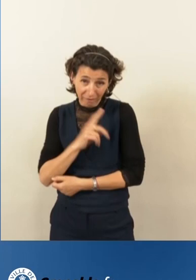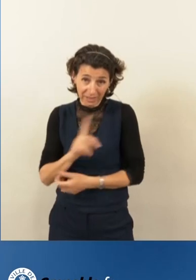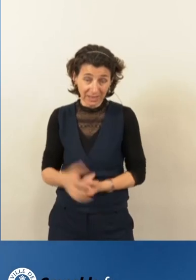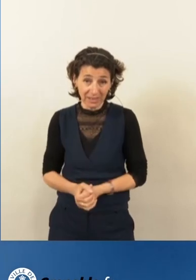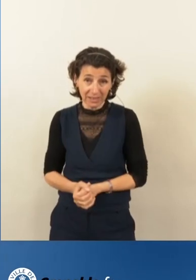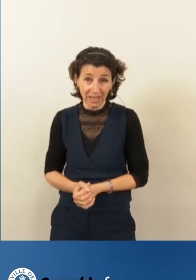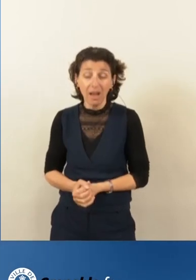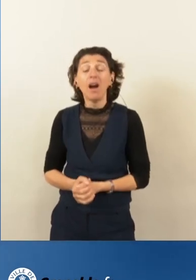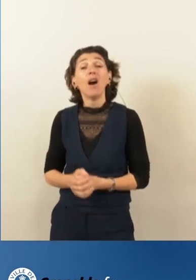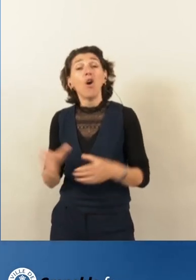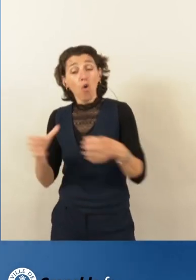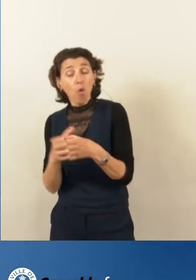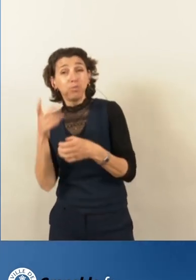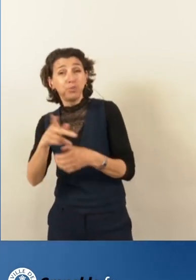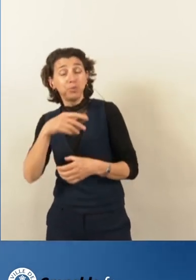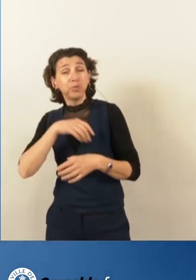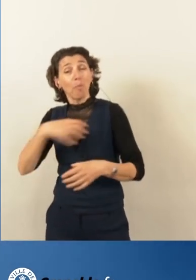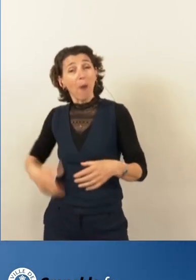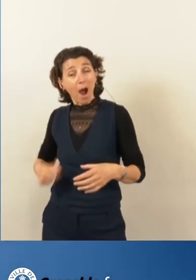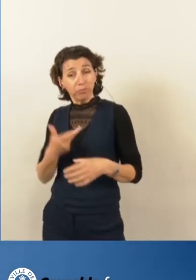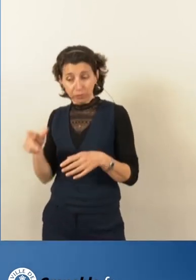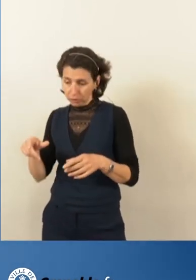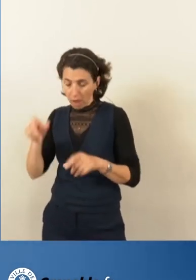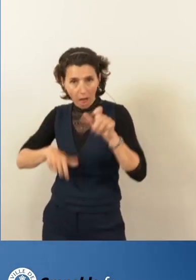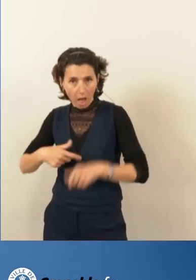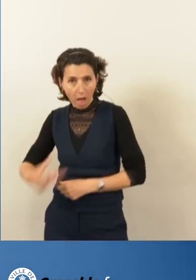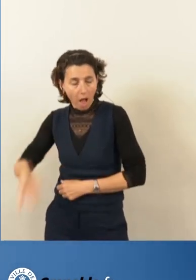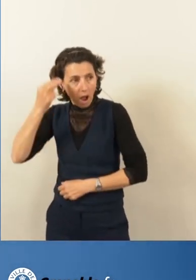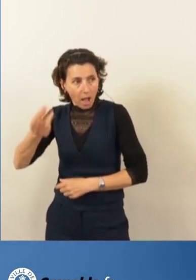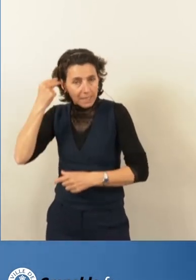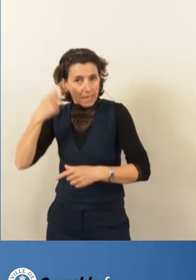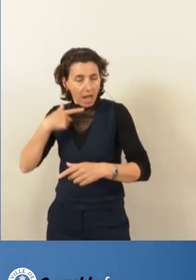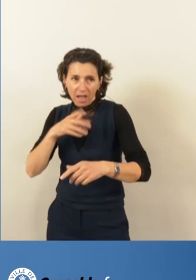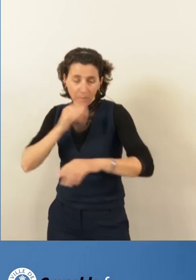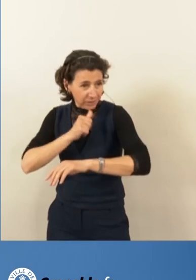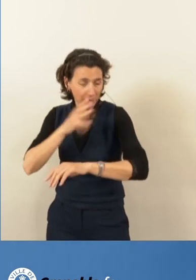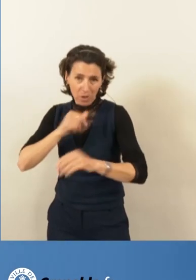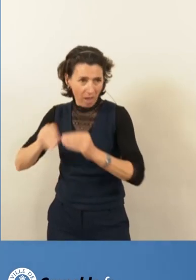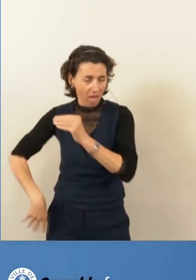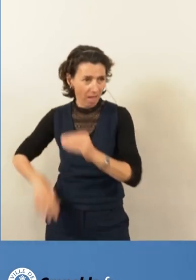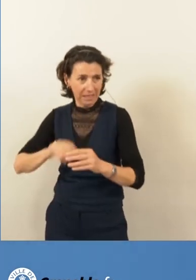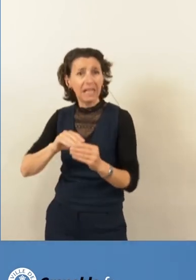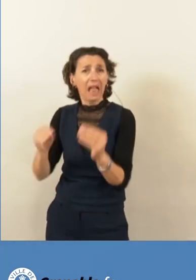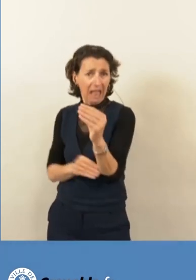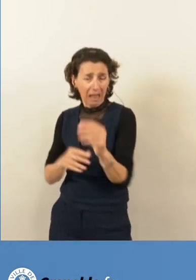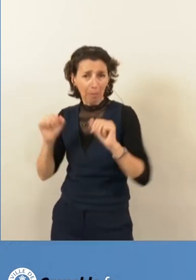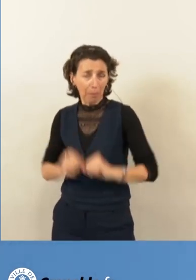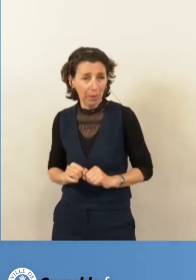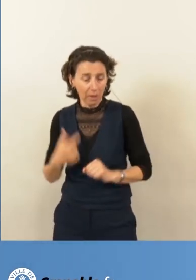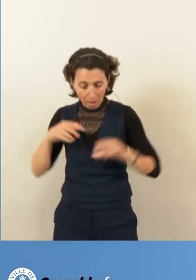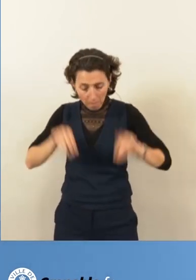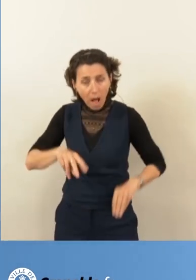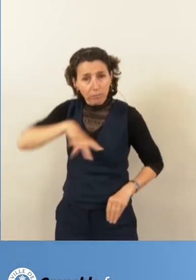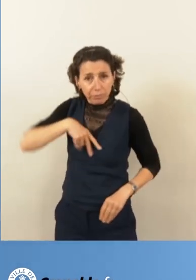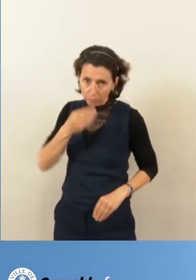de votre partie ont compris cela et reviennent sur ces préconisations de l'impossible maintenant je sais où est ma place et je sais